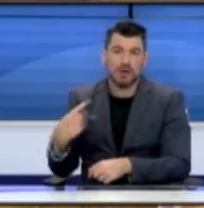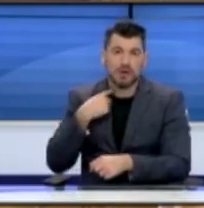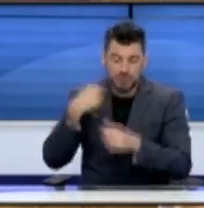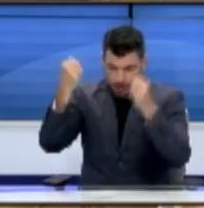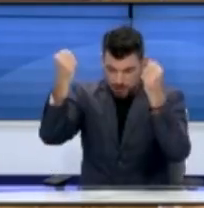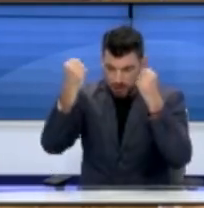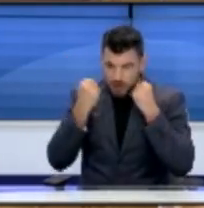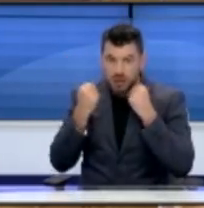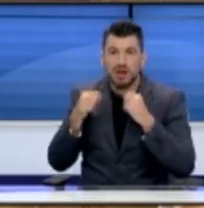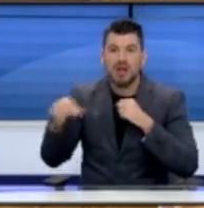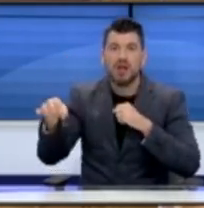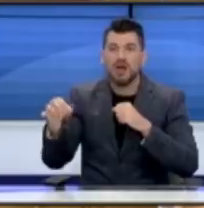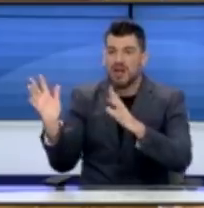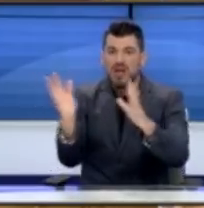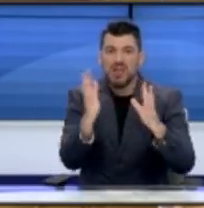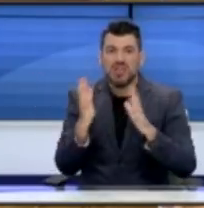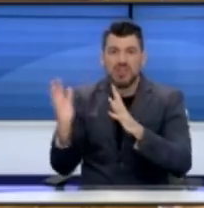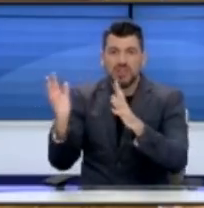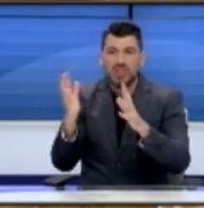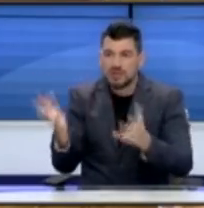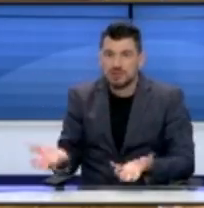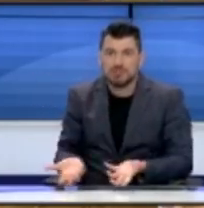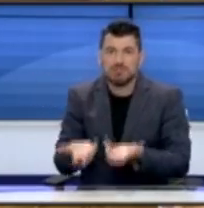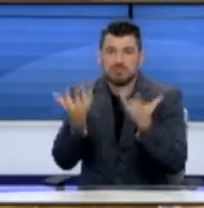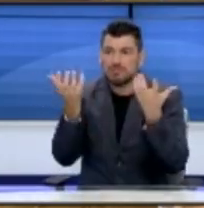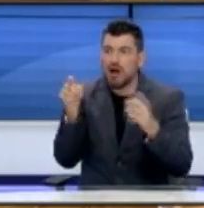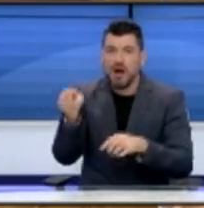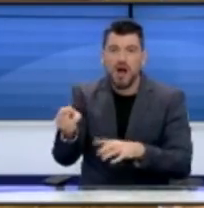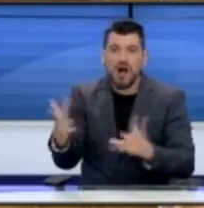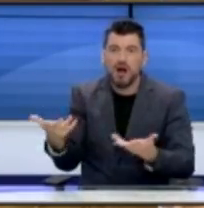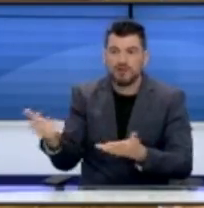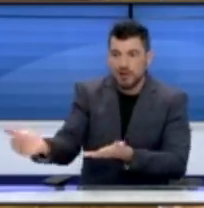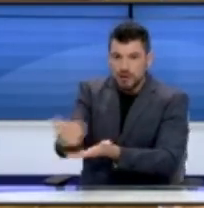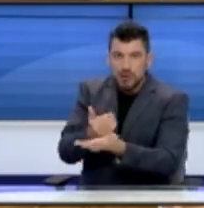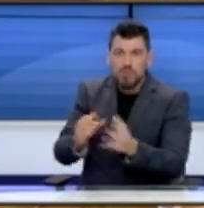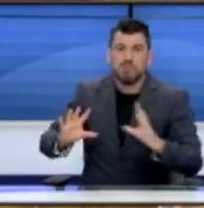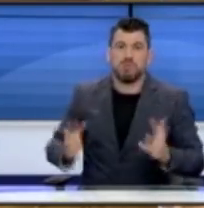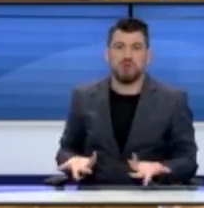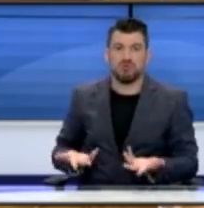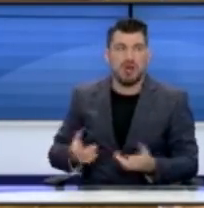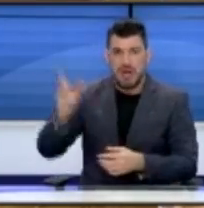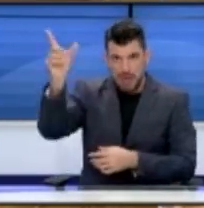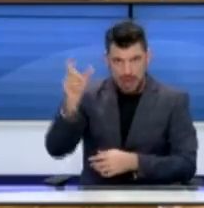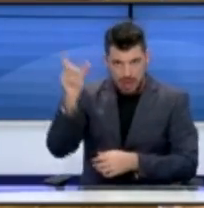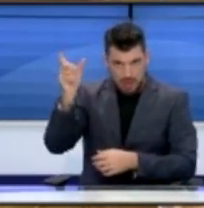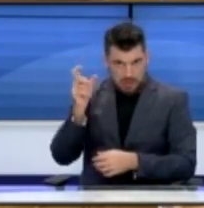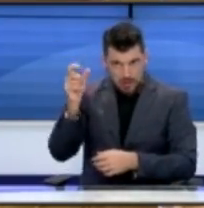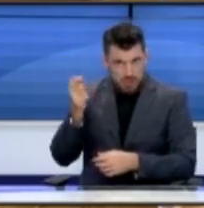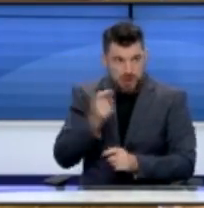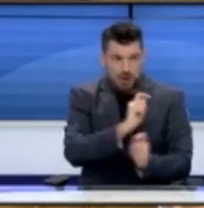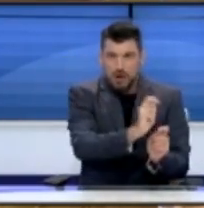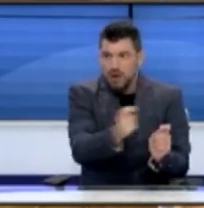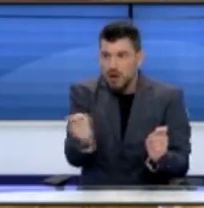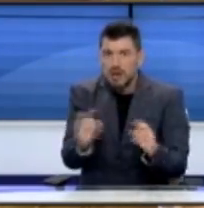ετών που δεν μπορούν να αντικατασταθούν σε άμεσο χρόνο? Το επίδομα που θα τους δίνετε τι θα